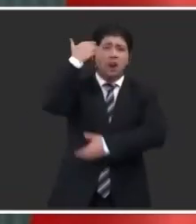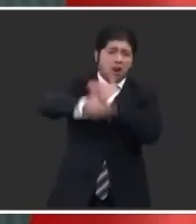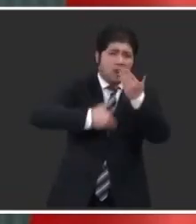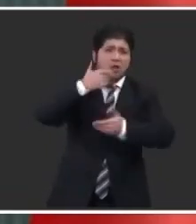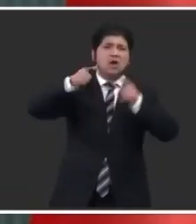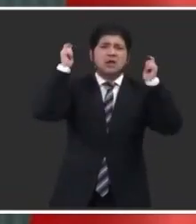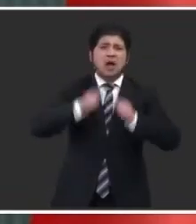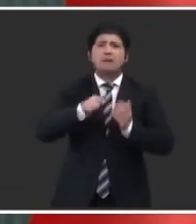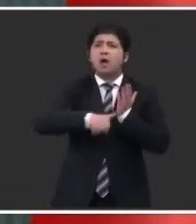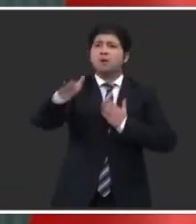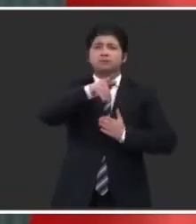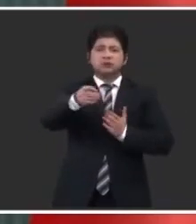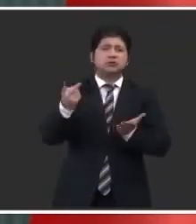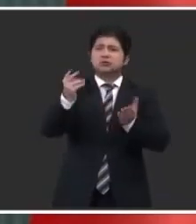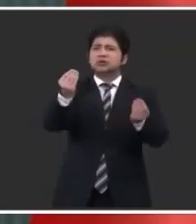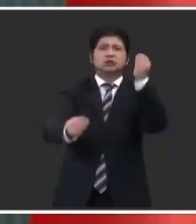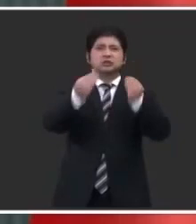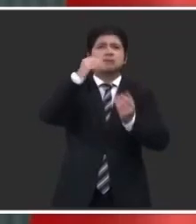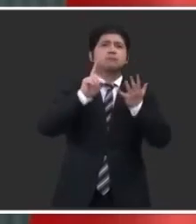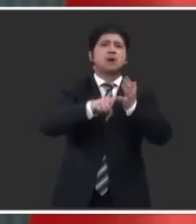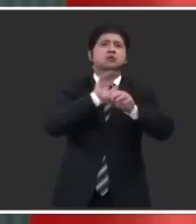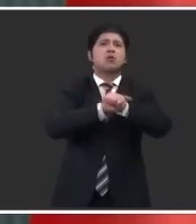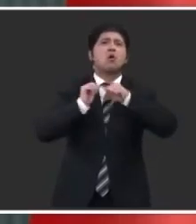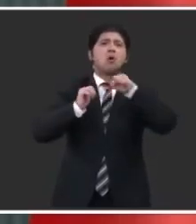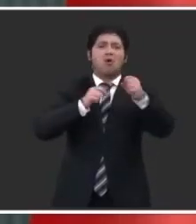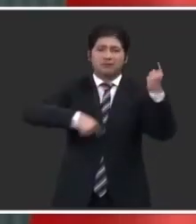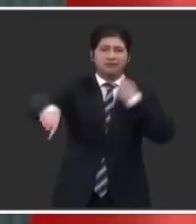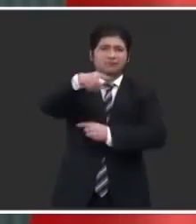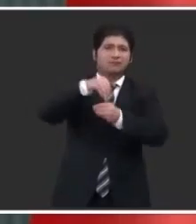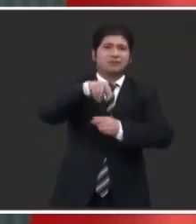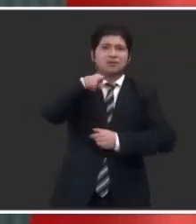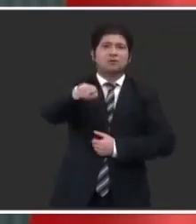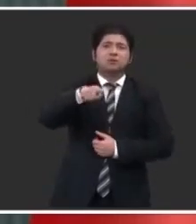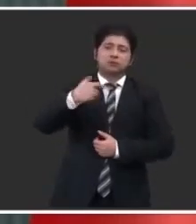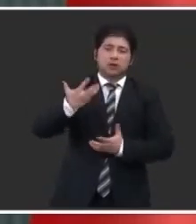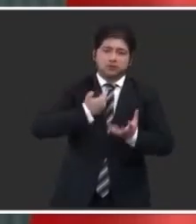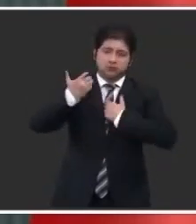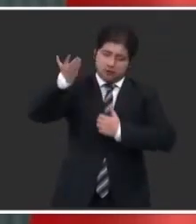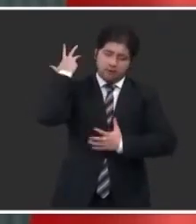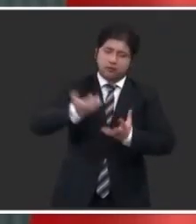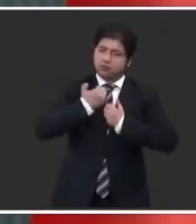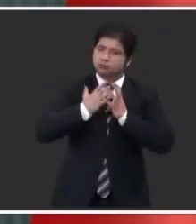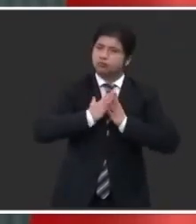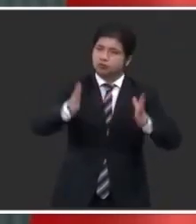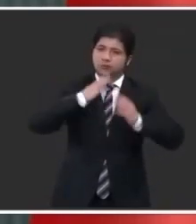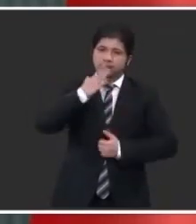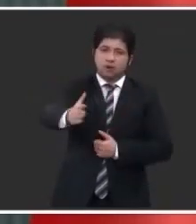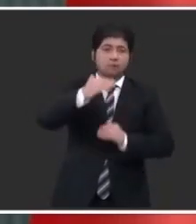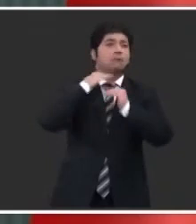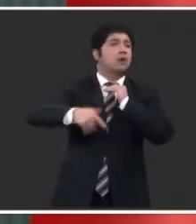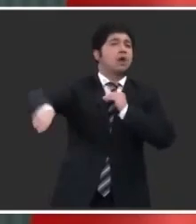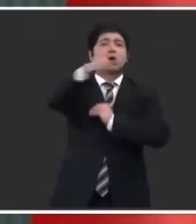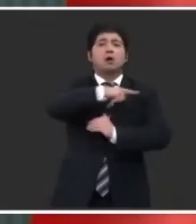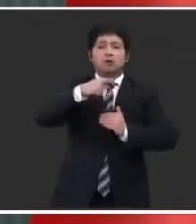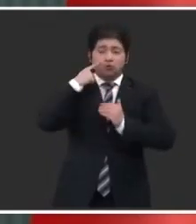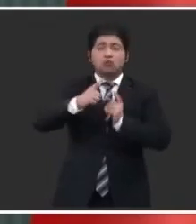yapılarla karşısına çıkan beşinci kol elemanlarından çok çekmiştir milletimiz Uzunca bir